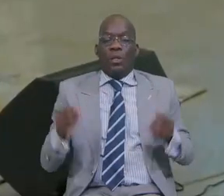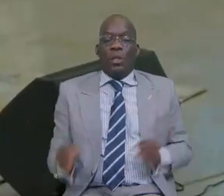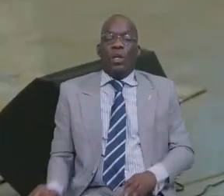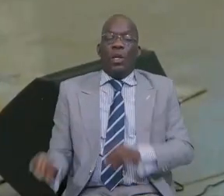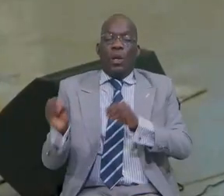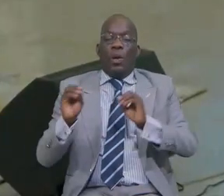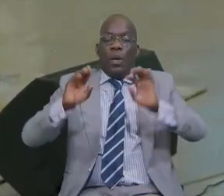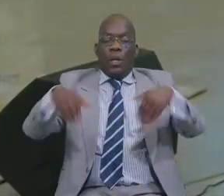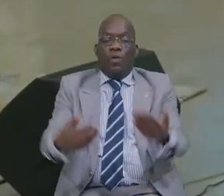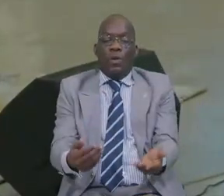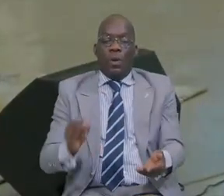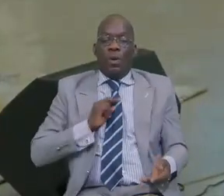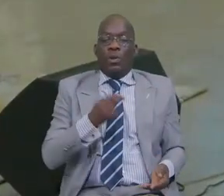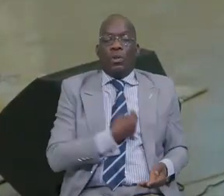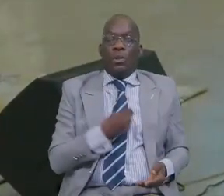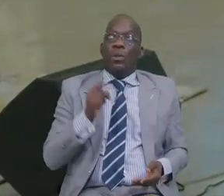en nous,